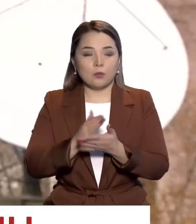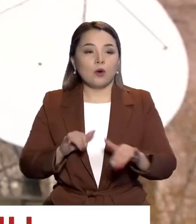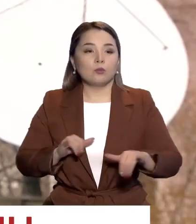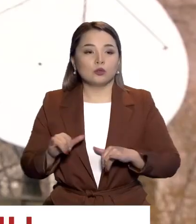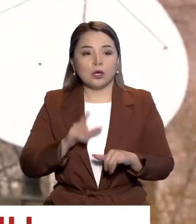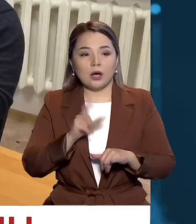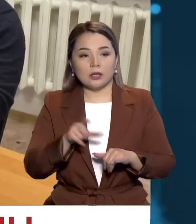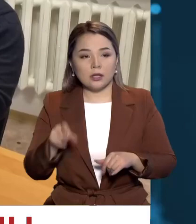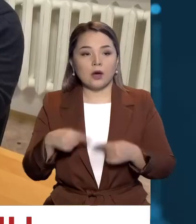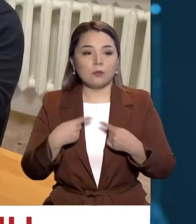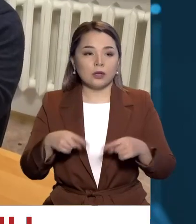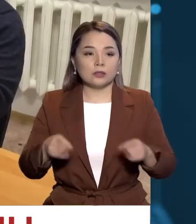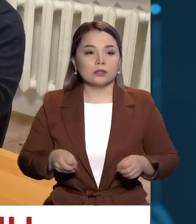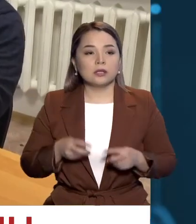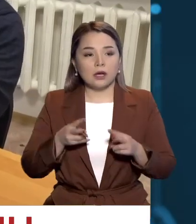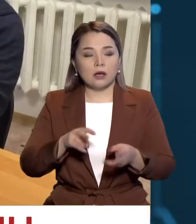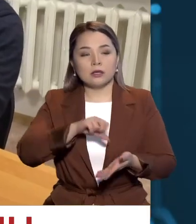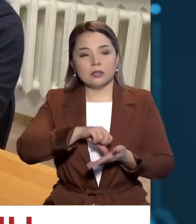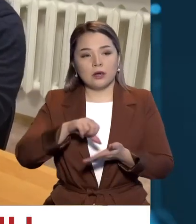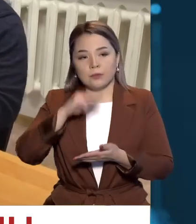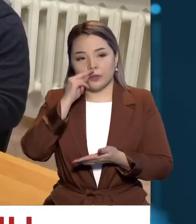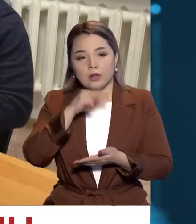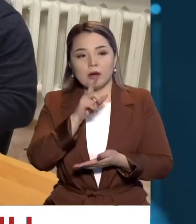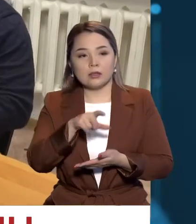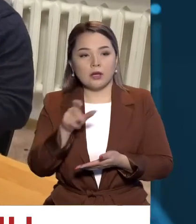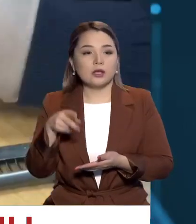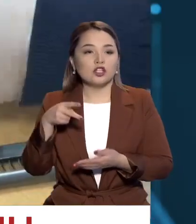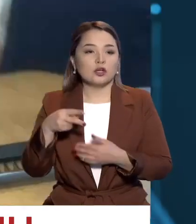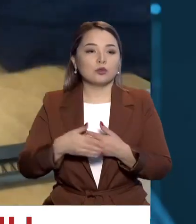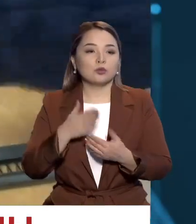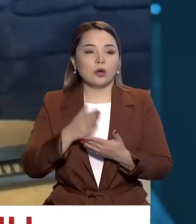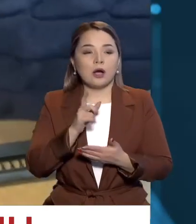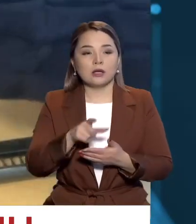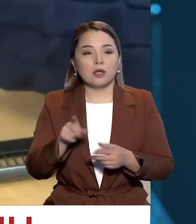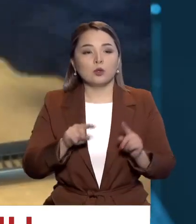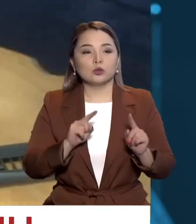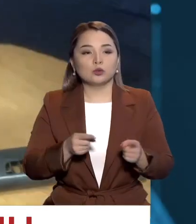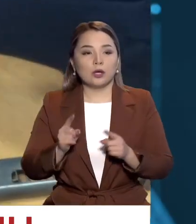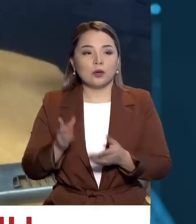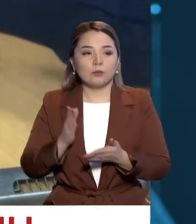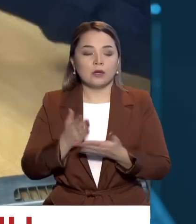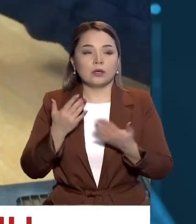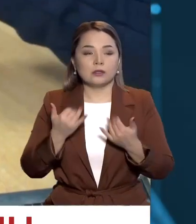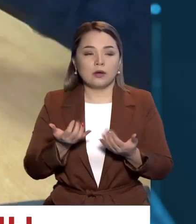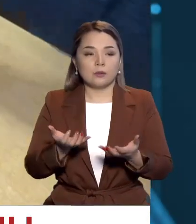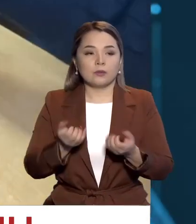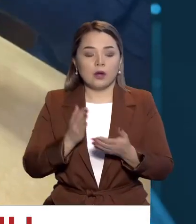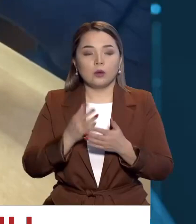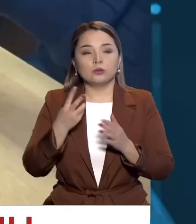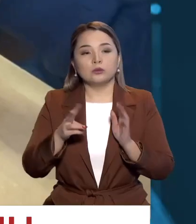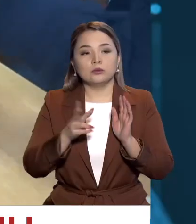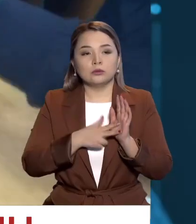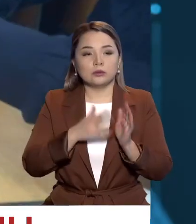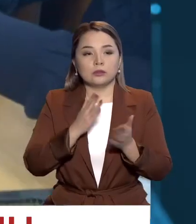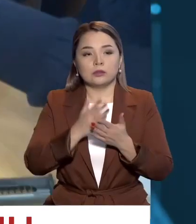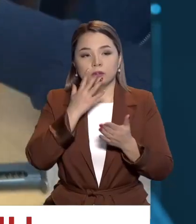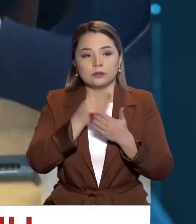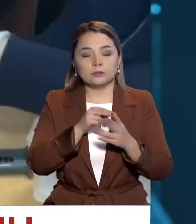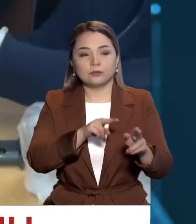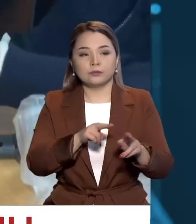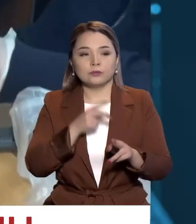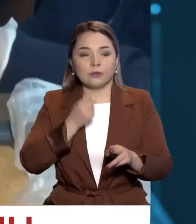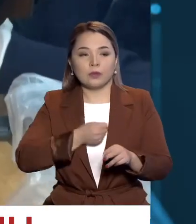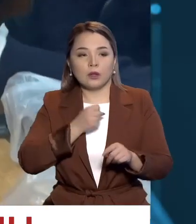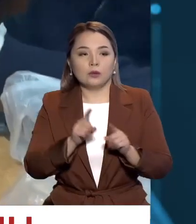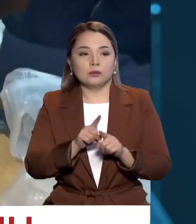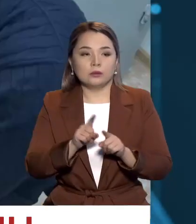тонауға және басқа да қылмысқа қатысы бар деген күдікпен 2000-ға жуық адам ұсталды. Қолға түскендерден 38 атыс қару мен